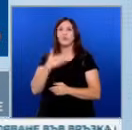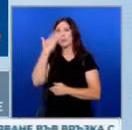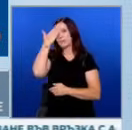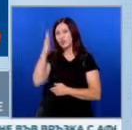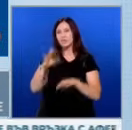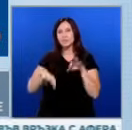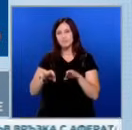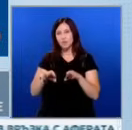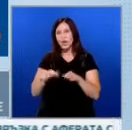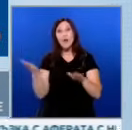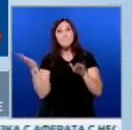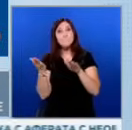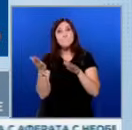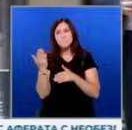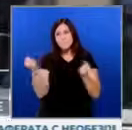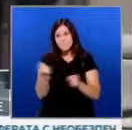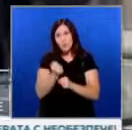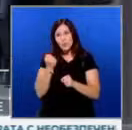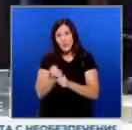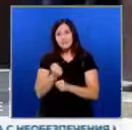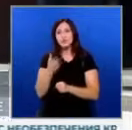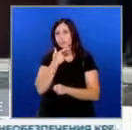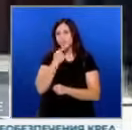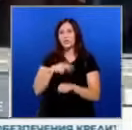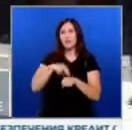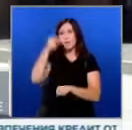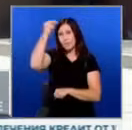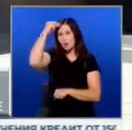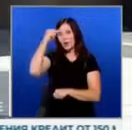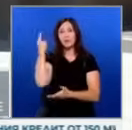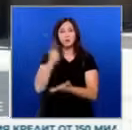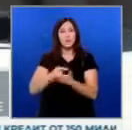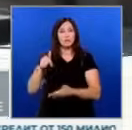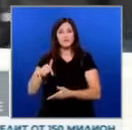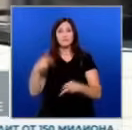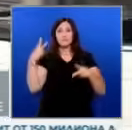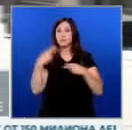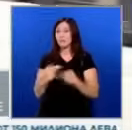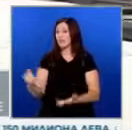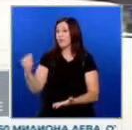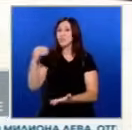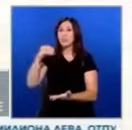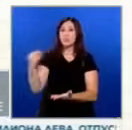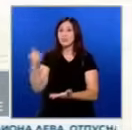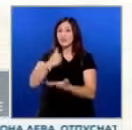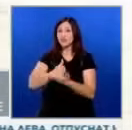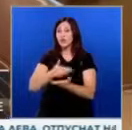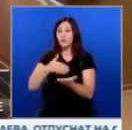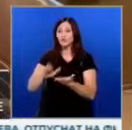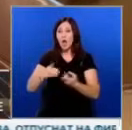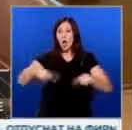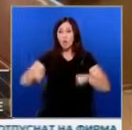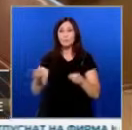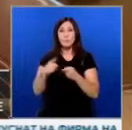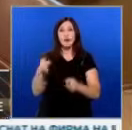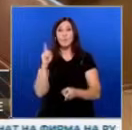честни избори. По делата им ще ги познаем. Да, България настояват Главчев да престане да назначава и уволнява областни